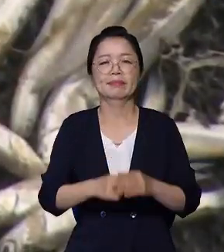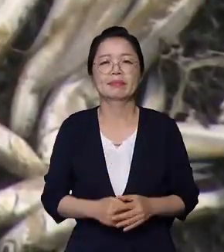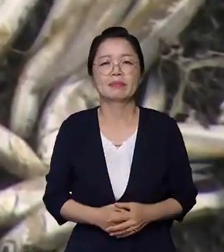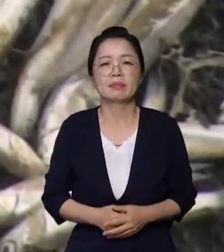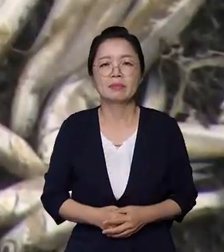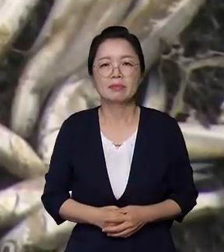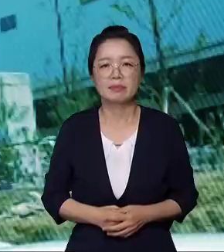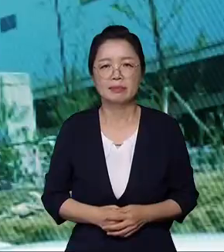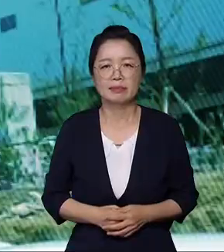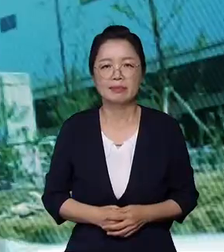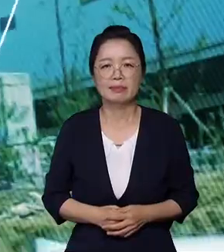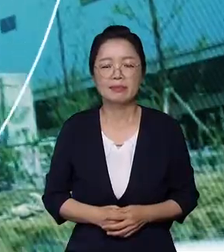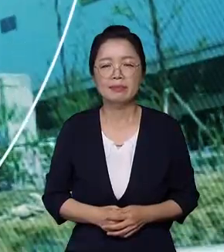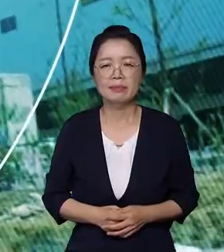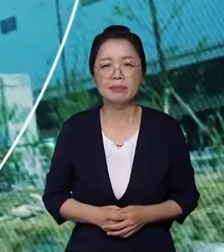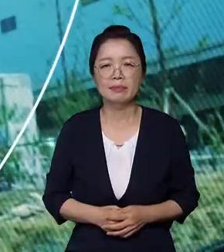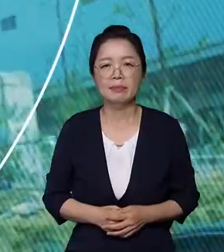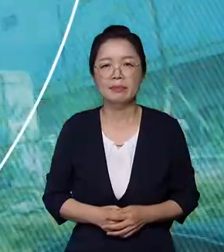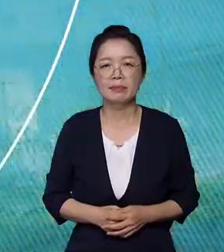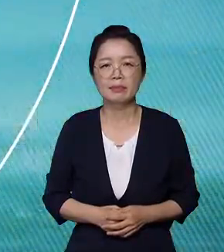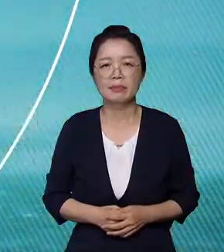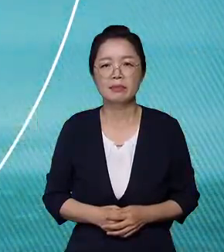박승현입니다.